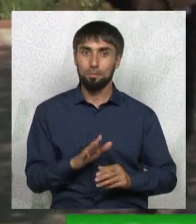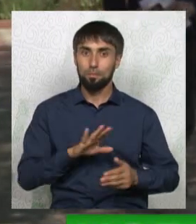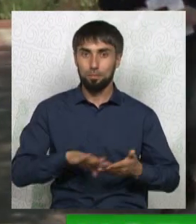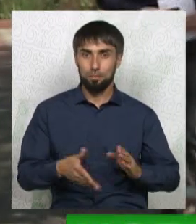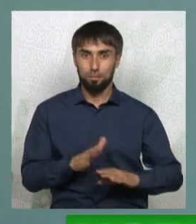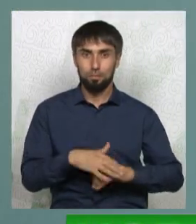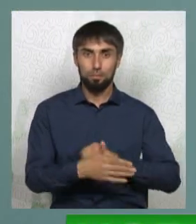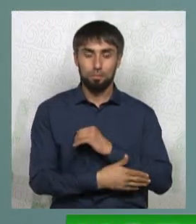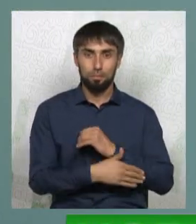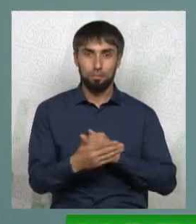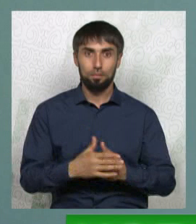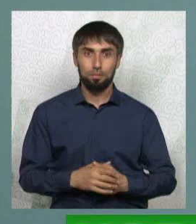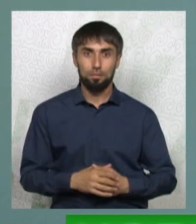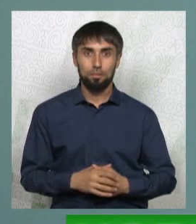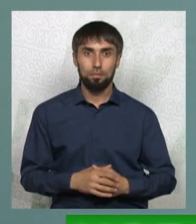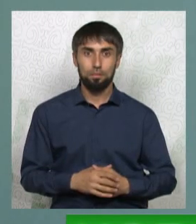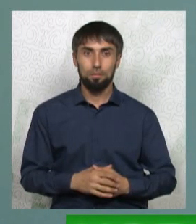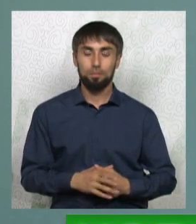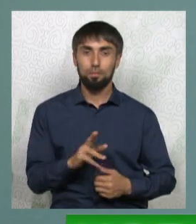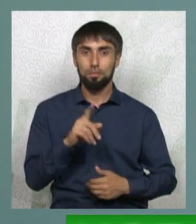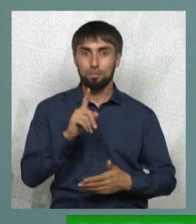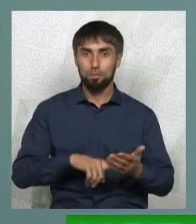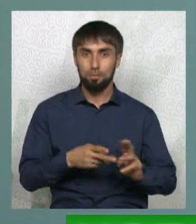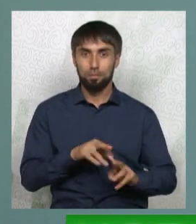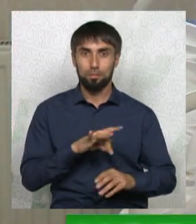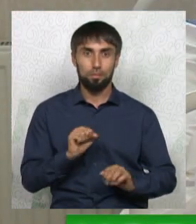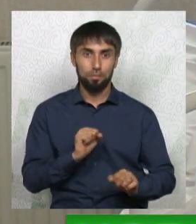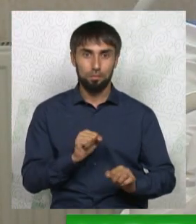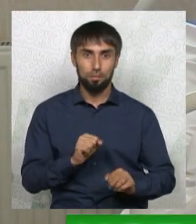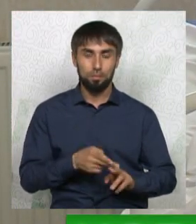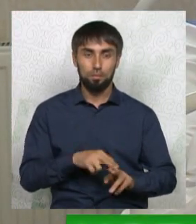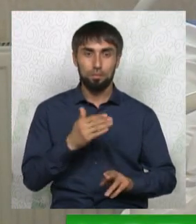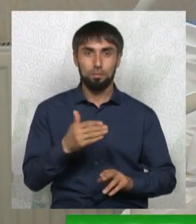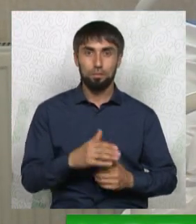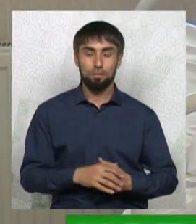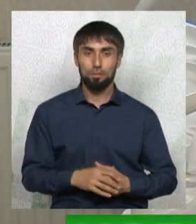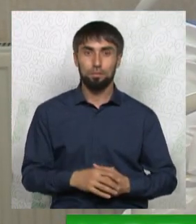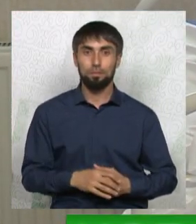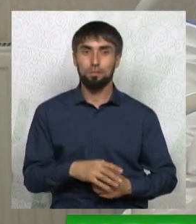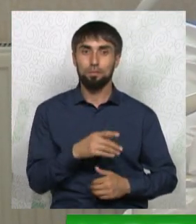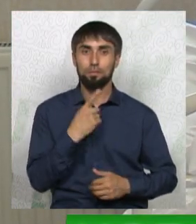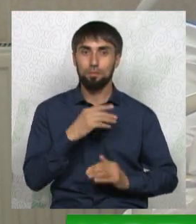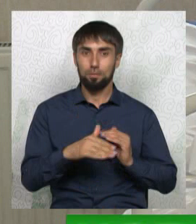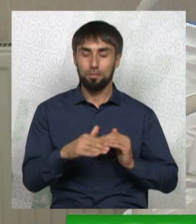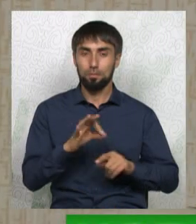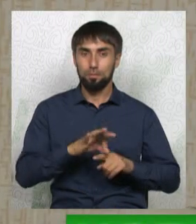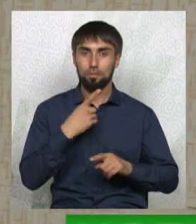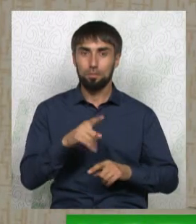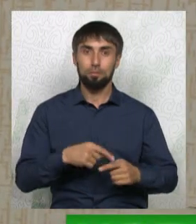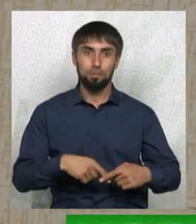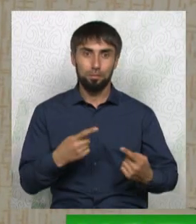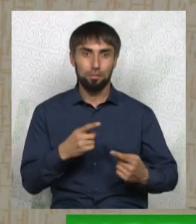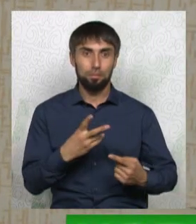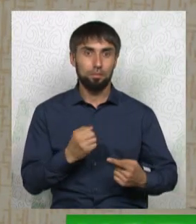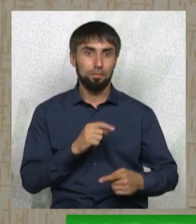тяжелейших последствий. Сейчас те, кто не верил в эффективность мер защиты и вакцинации, проходят лечение в красной зоне. Медики говорят, болезнь развивается